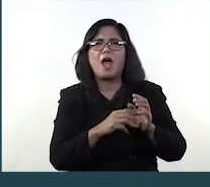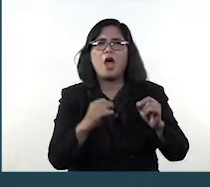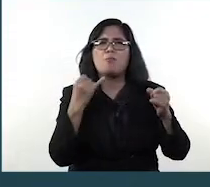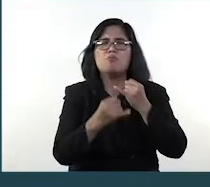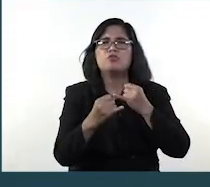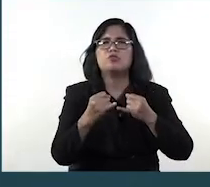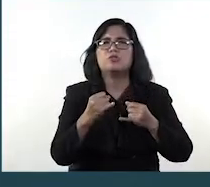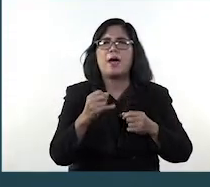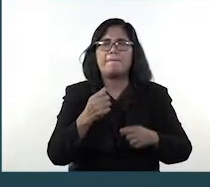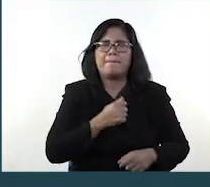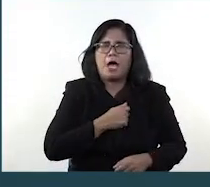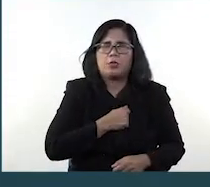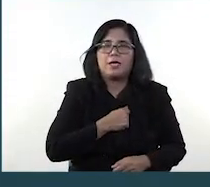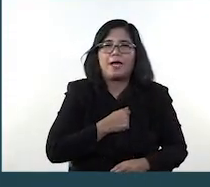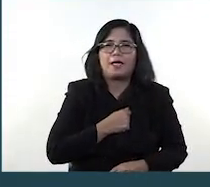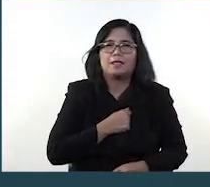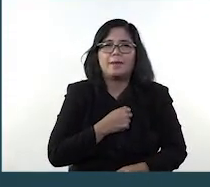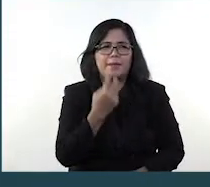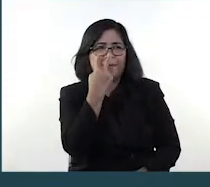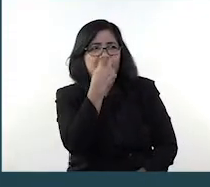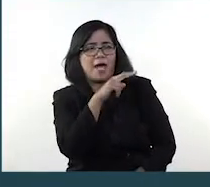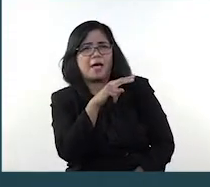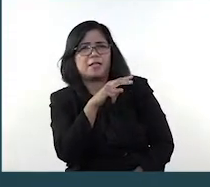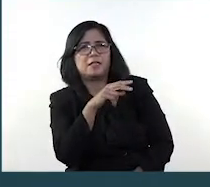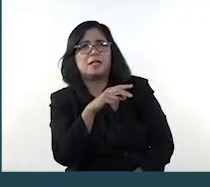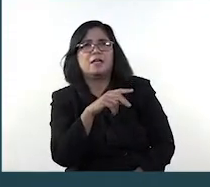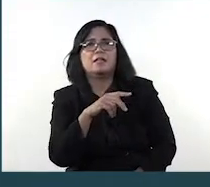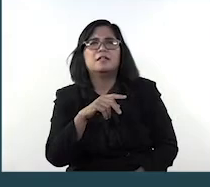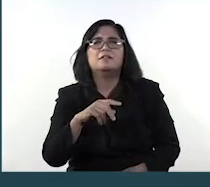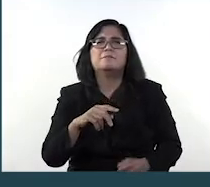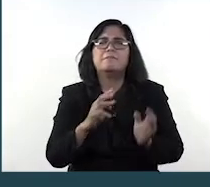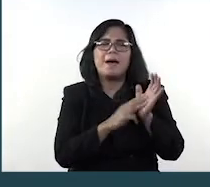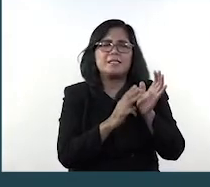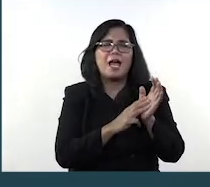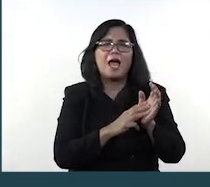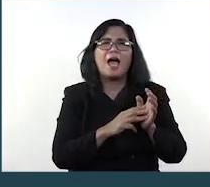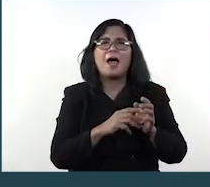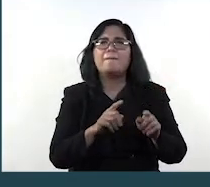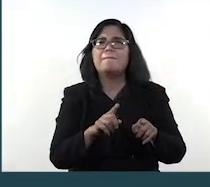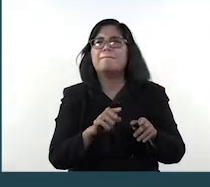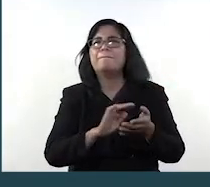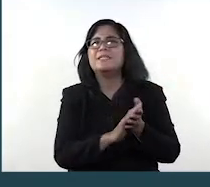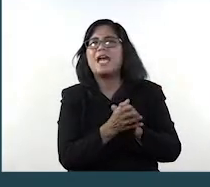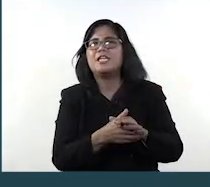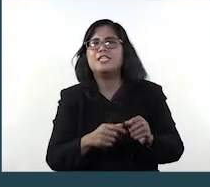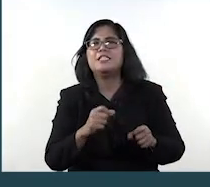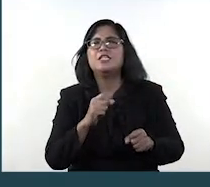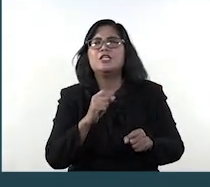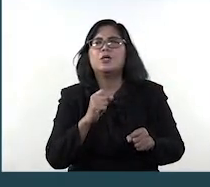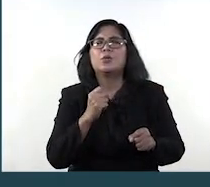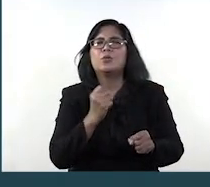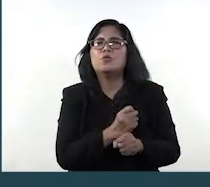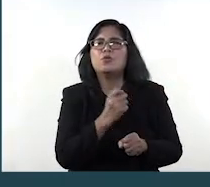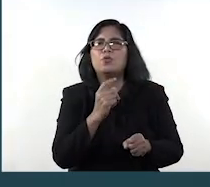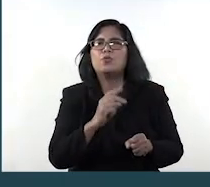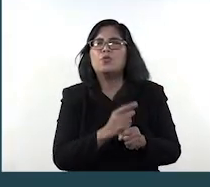tapi Melihat lebih Hai sebagai guru yang melatih guru yang mengajar guru